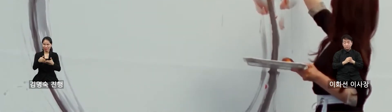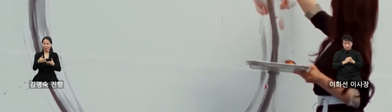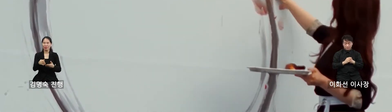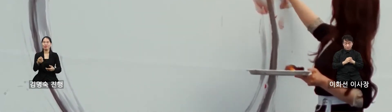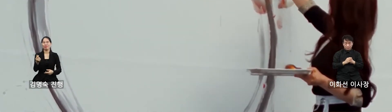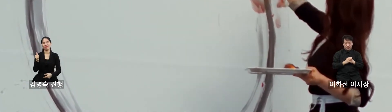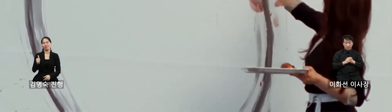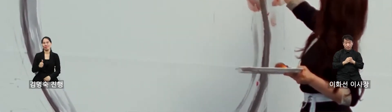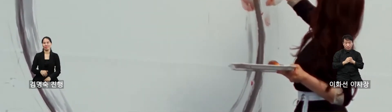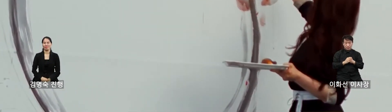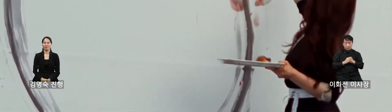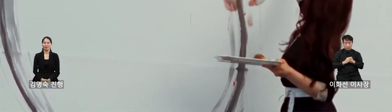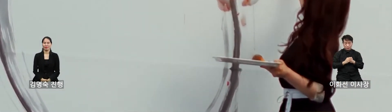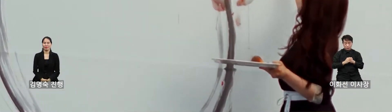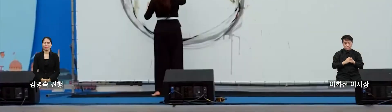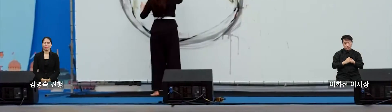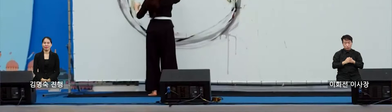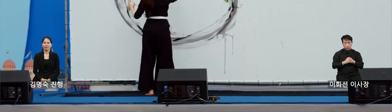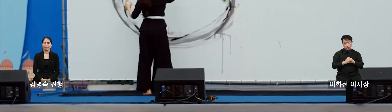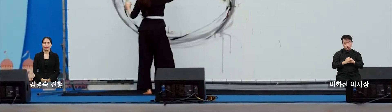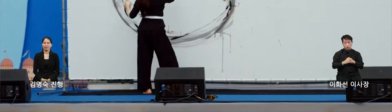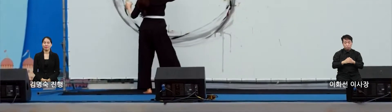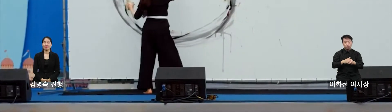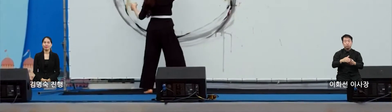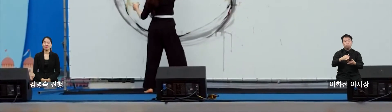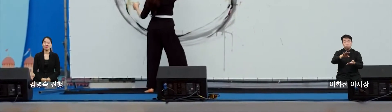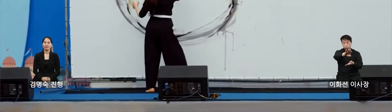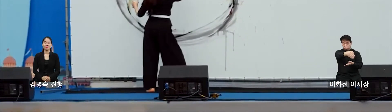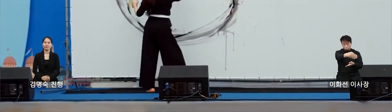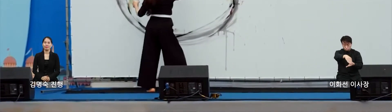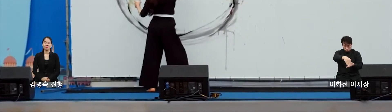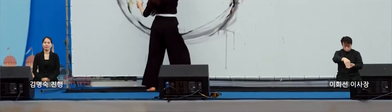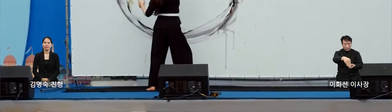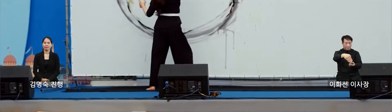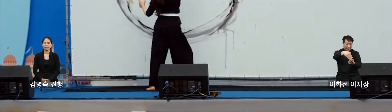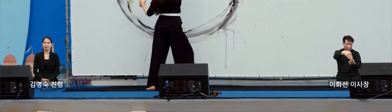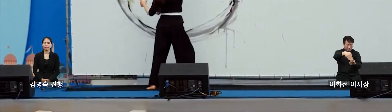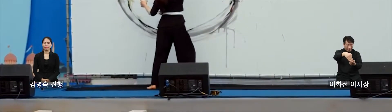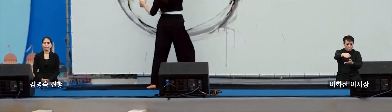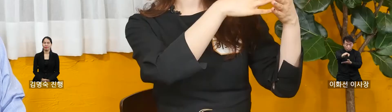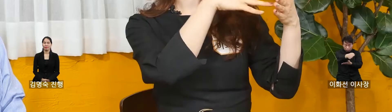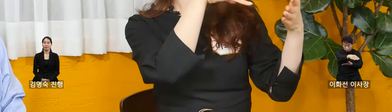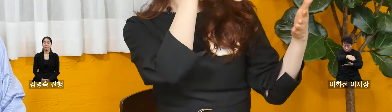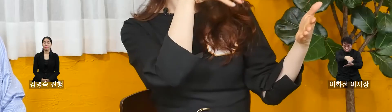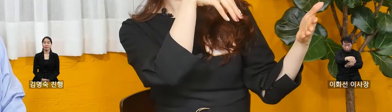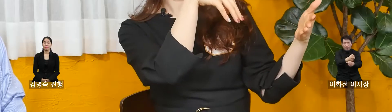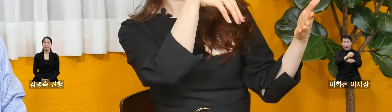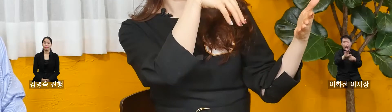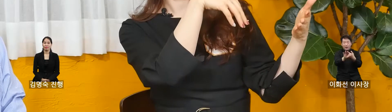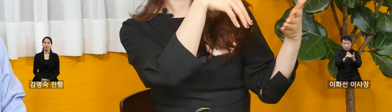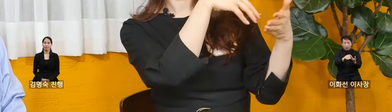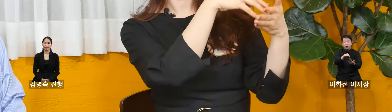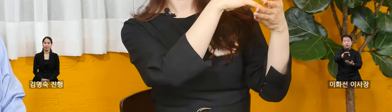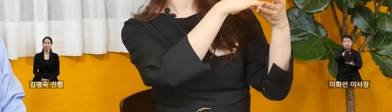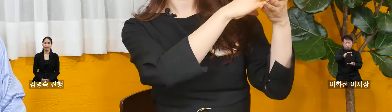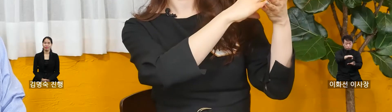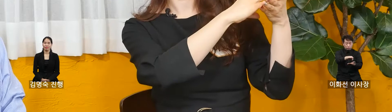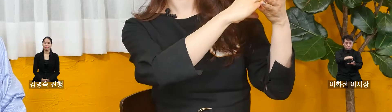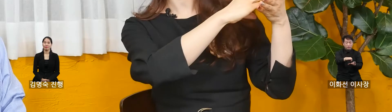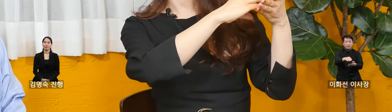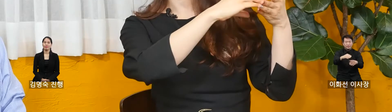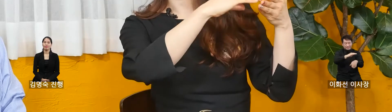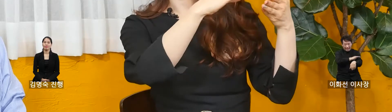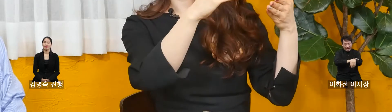이 붓끝 탄력까지 가려면 이 면으로 쓰지 않고 이 붓을 누워 있을 것 같은 이 붓을